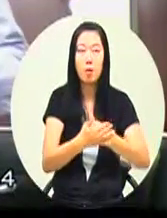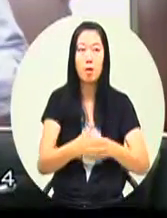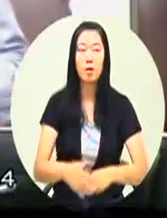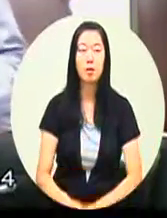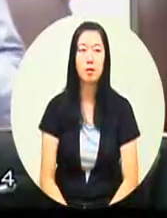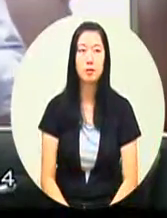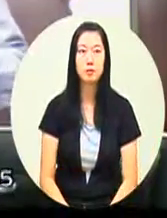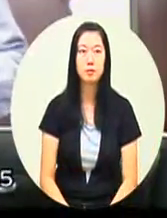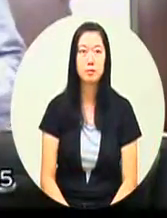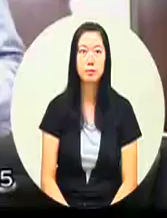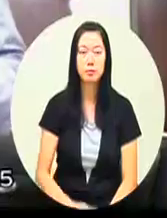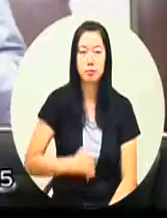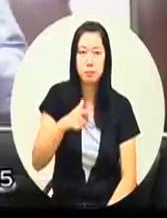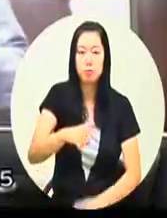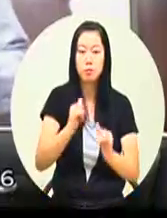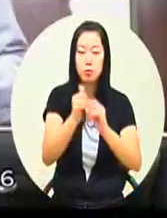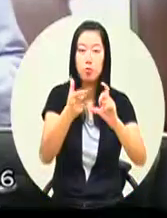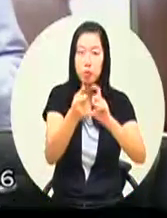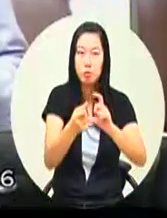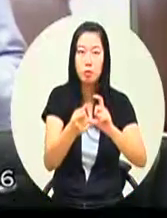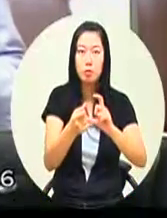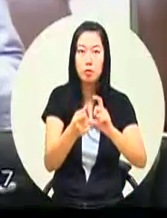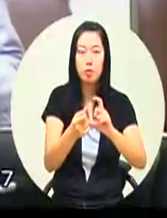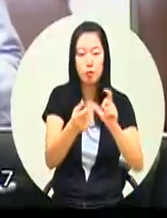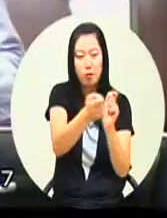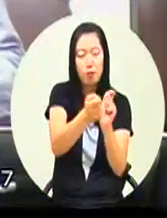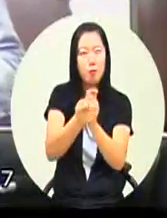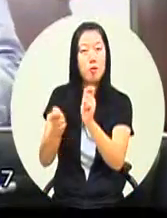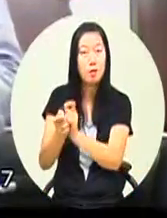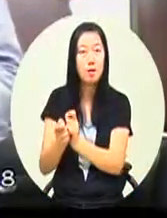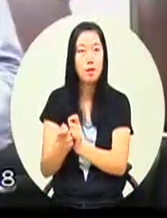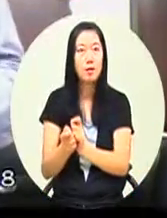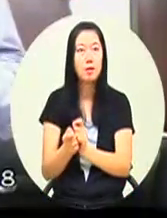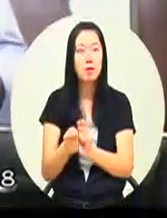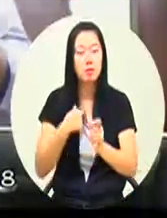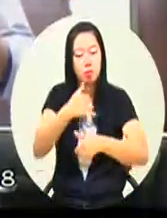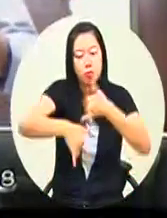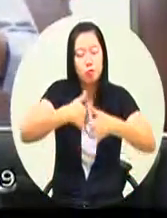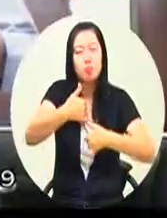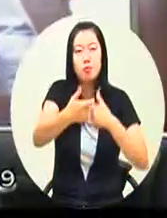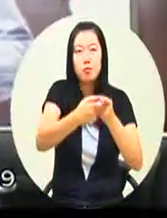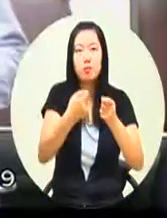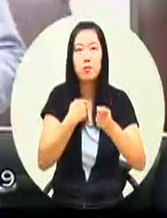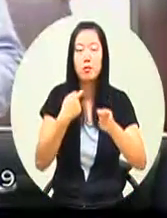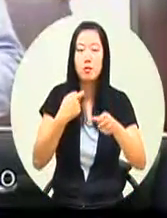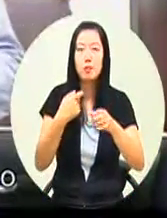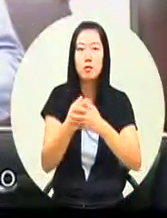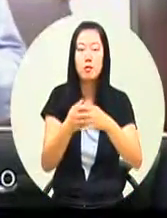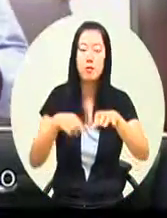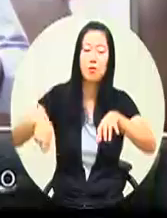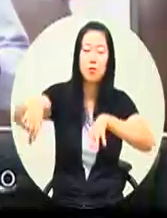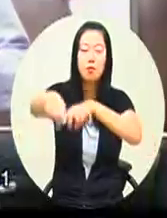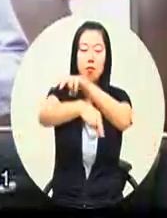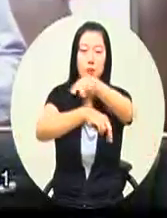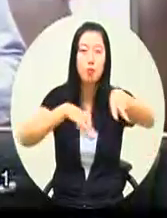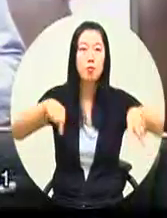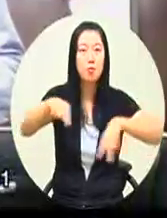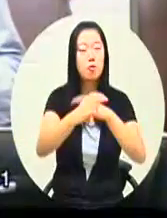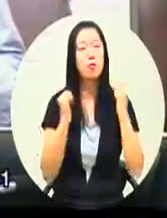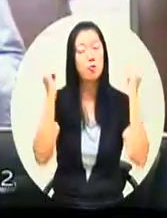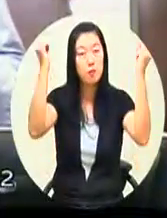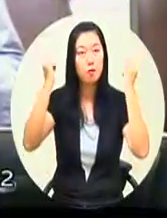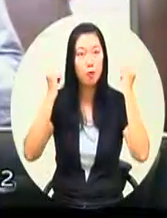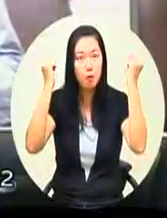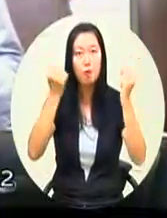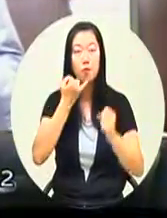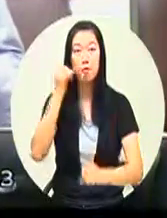因为毕竟他还在社区里面，跟我们生活很贴近。当然可以下面去运动啦，可以去，但